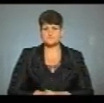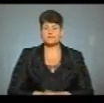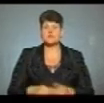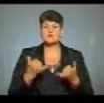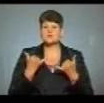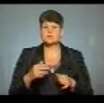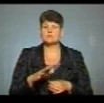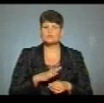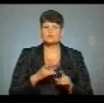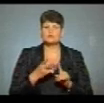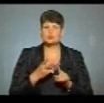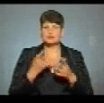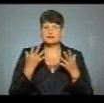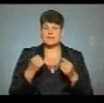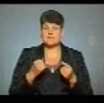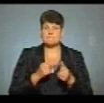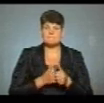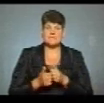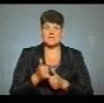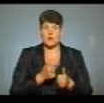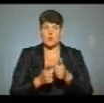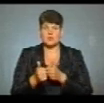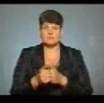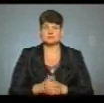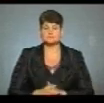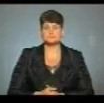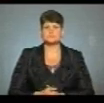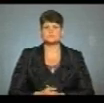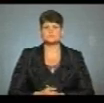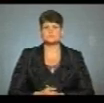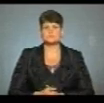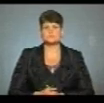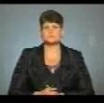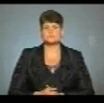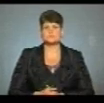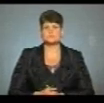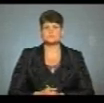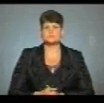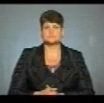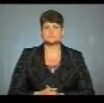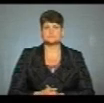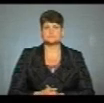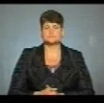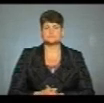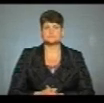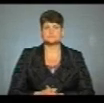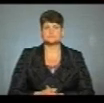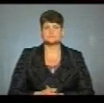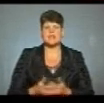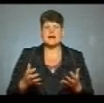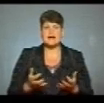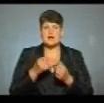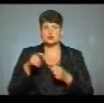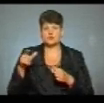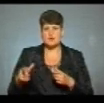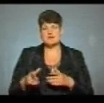Сьогодні відбувся другий день перегонів. Рятувальники